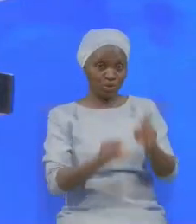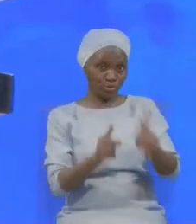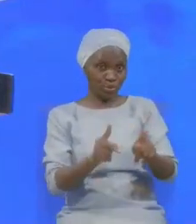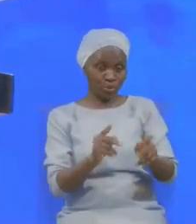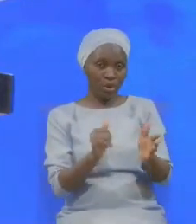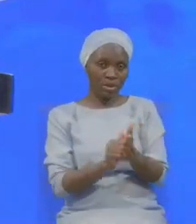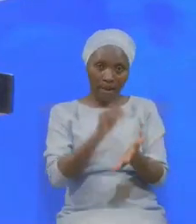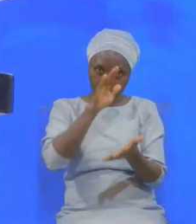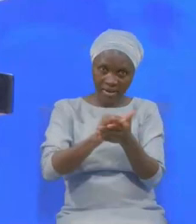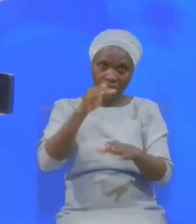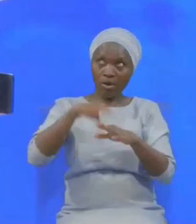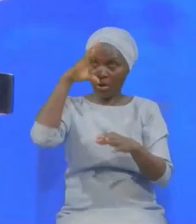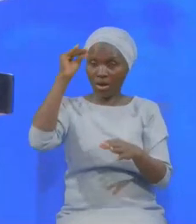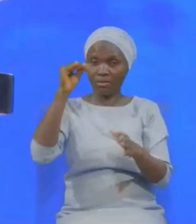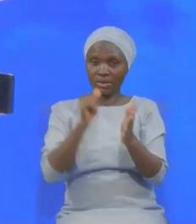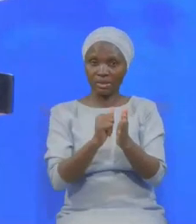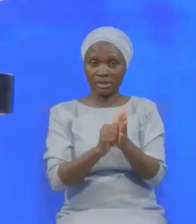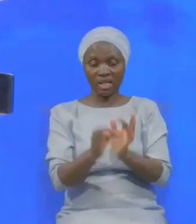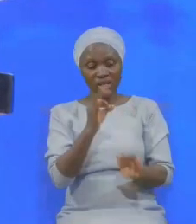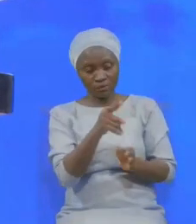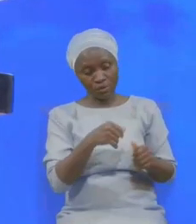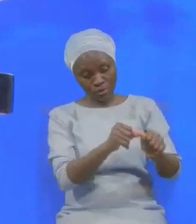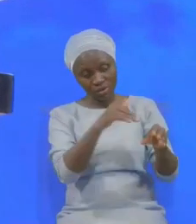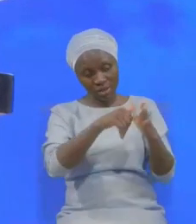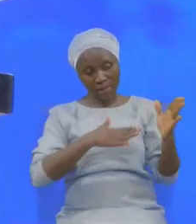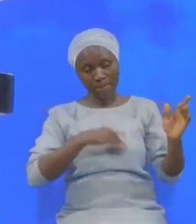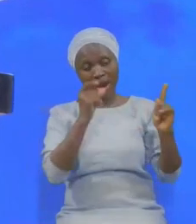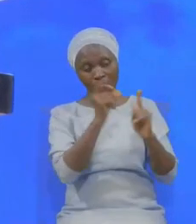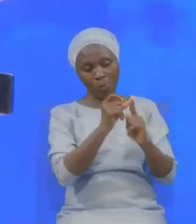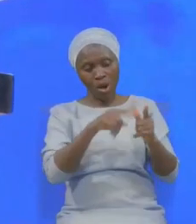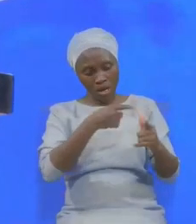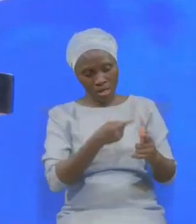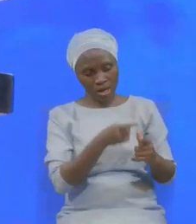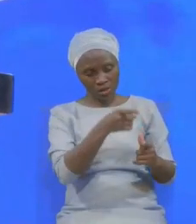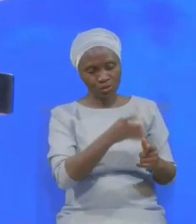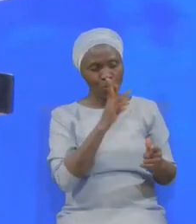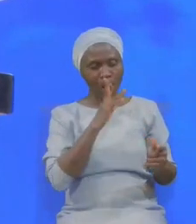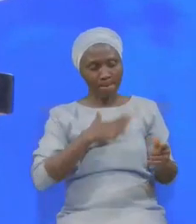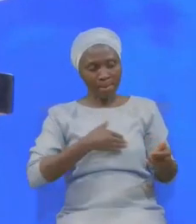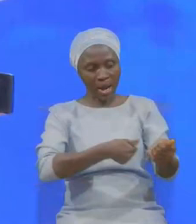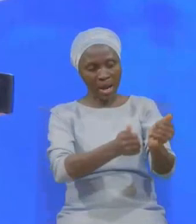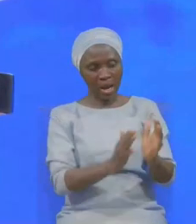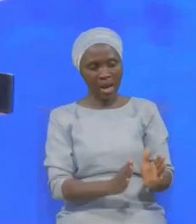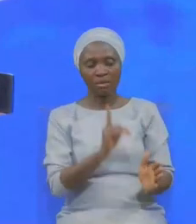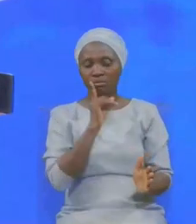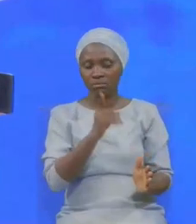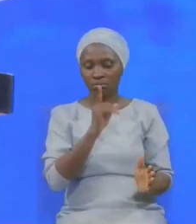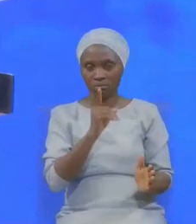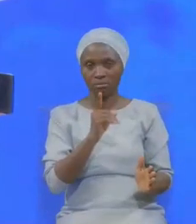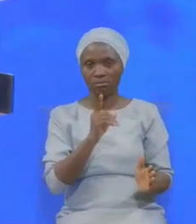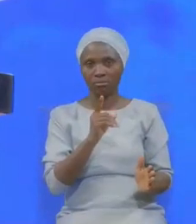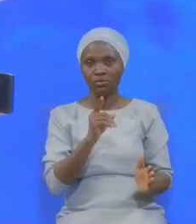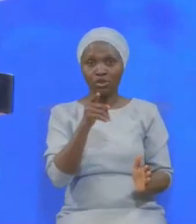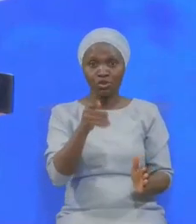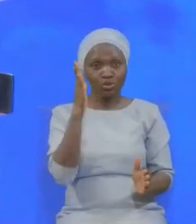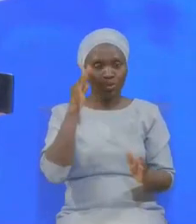ma parole, vous êtes vraiment mes disciples. Vous allez demeurer dans le Seigneur. Vous connaîtrez la